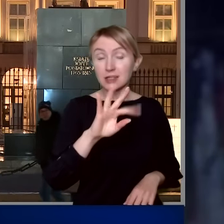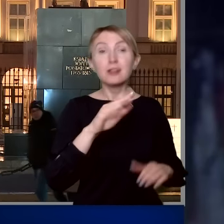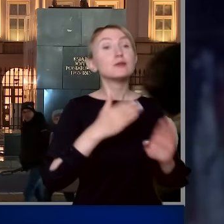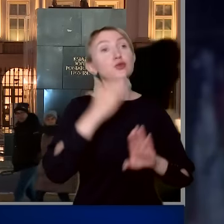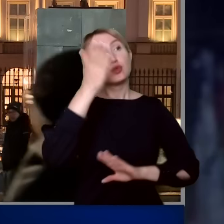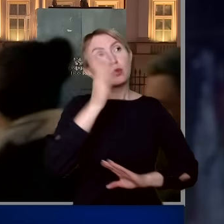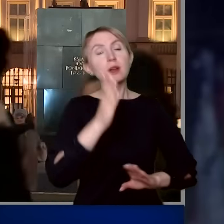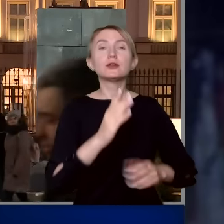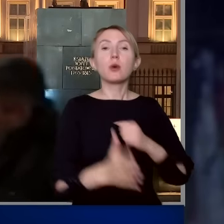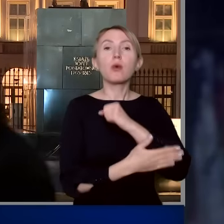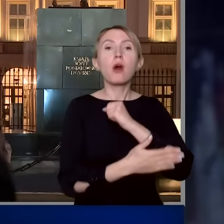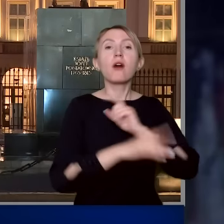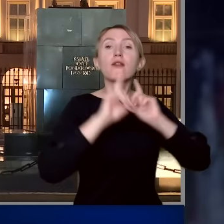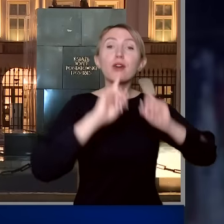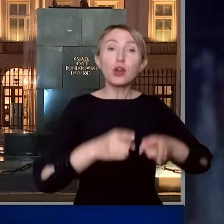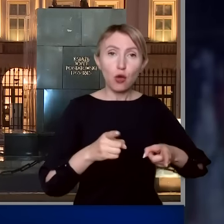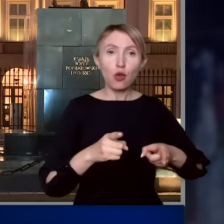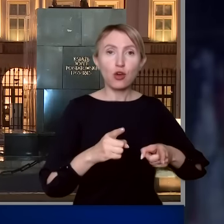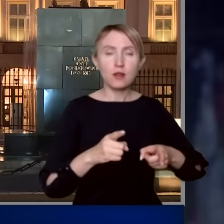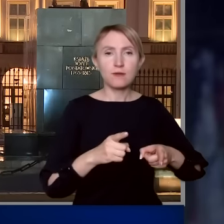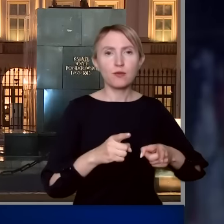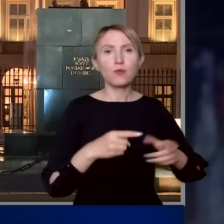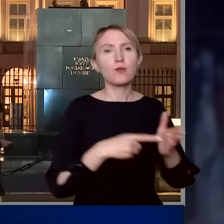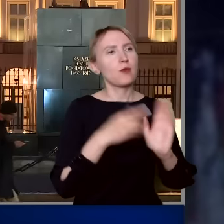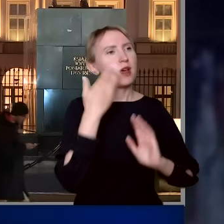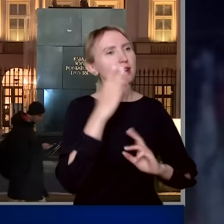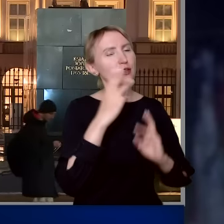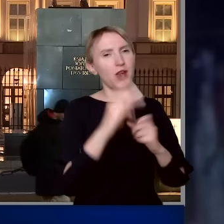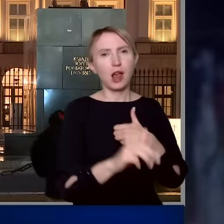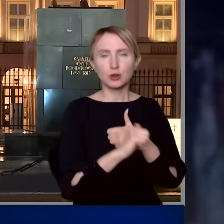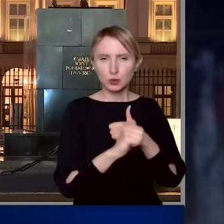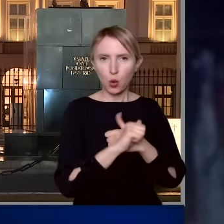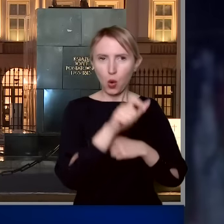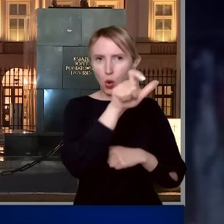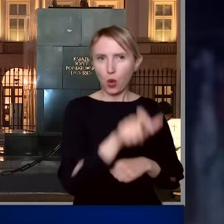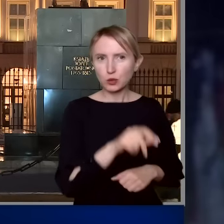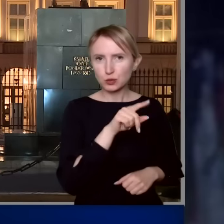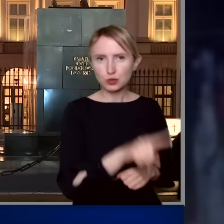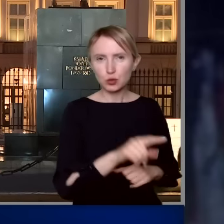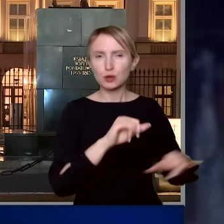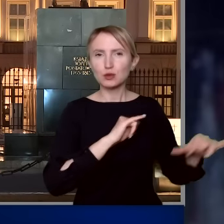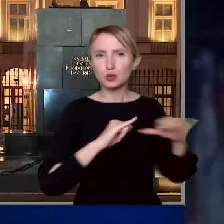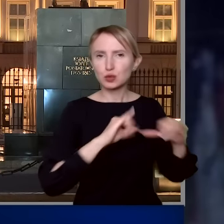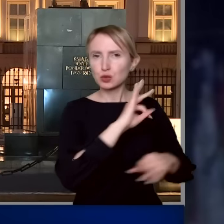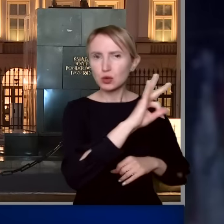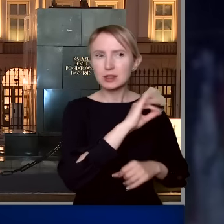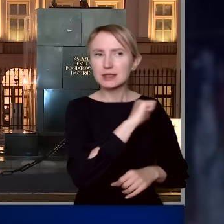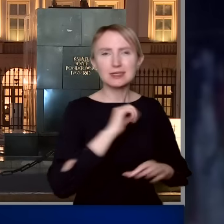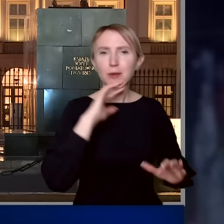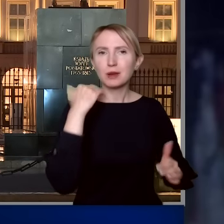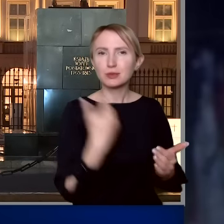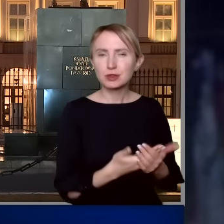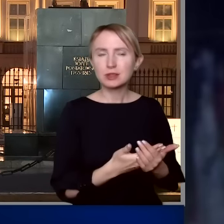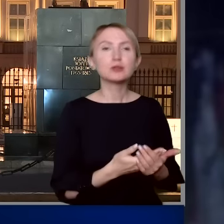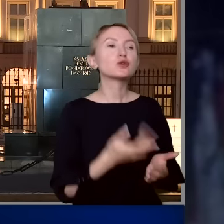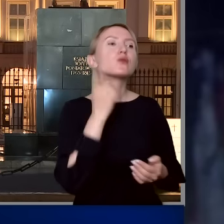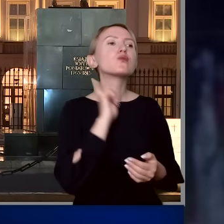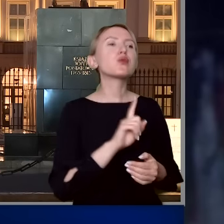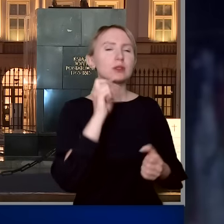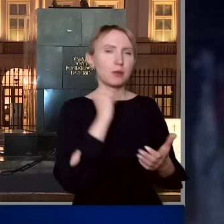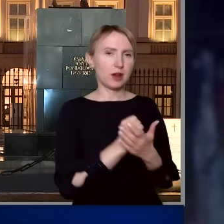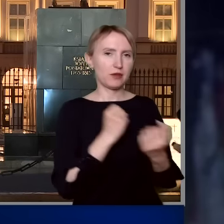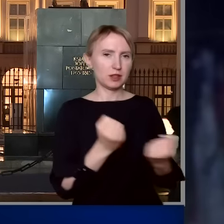wyroków, gdzie jest to bardzo istotny dowód, kiedy osoba z rządu sama przyznaje pozorności pewnych działań. Ale to jest